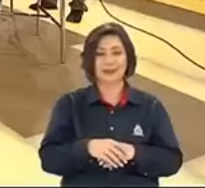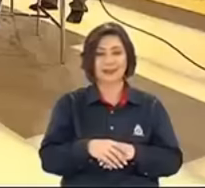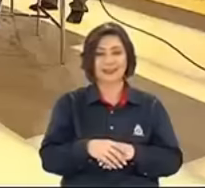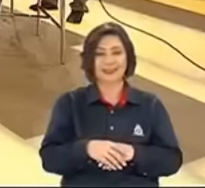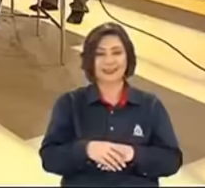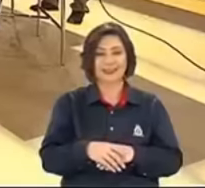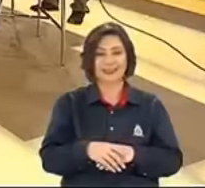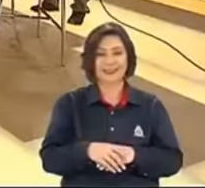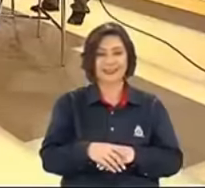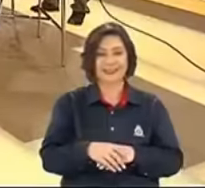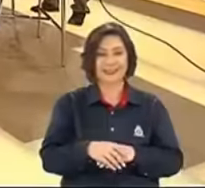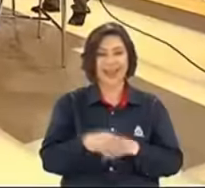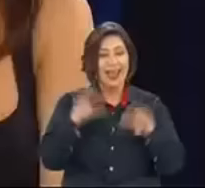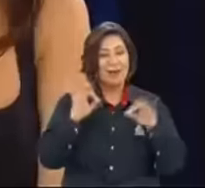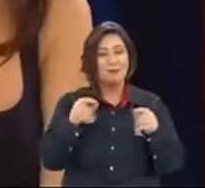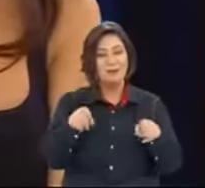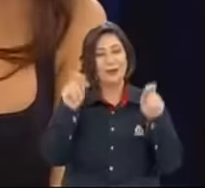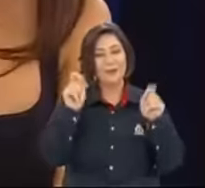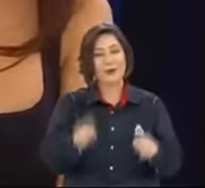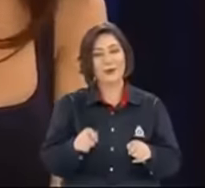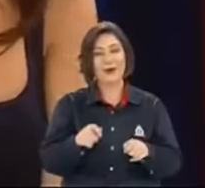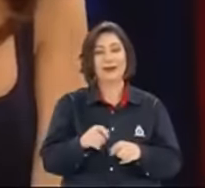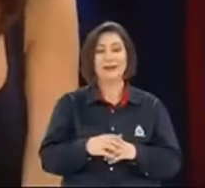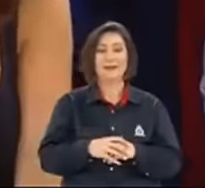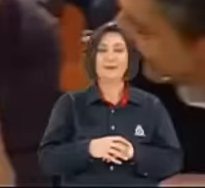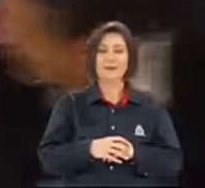Bak. Hep bunu yapıyoruz.